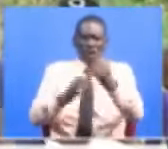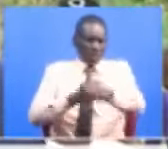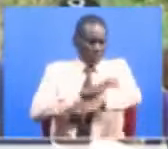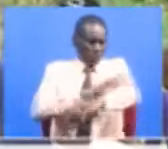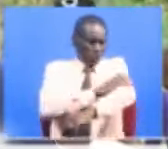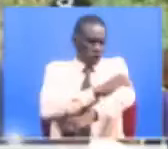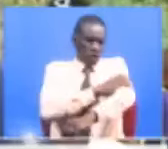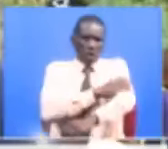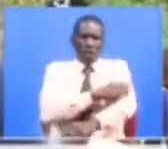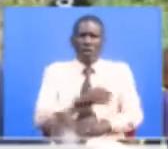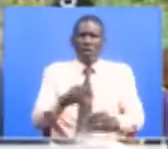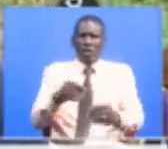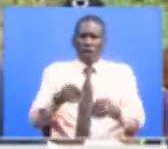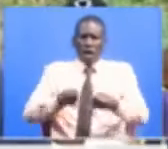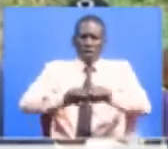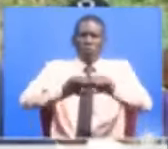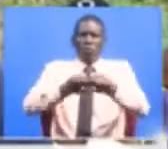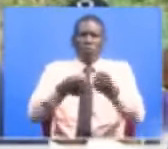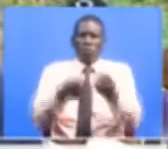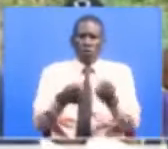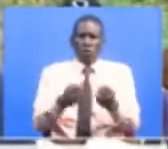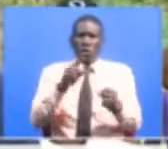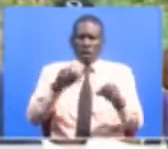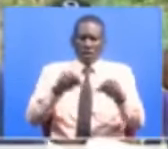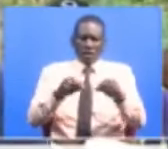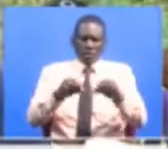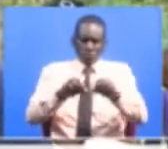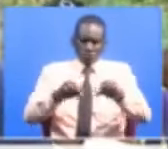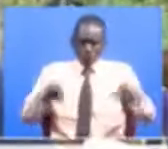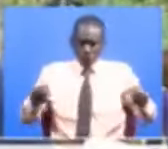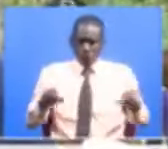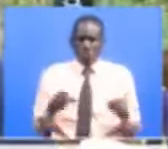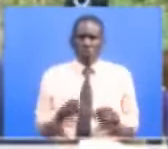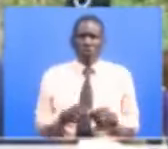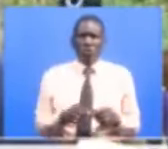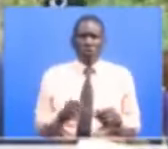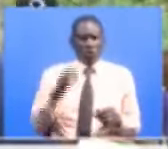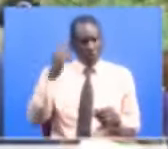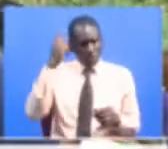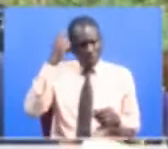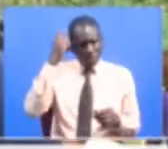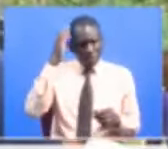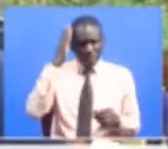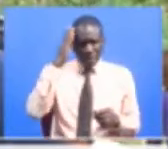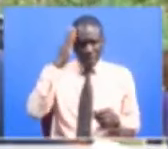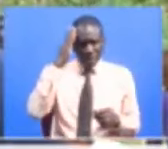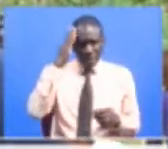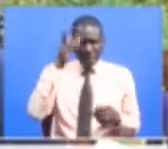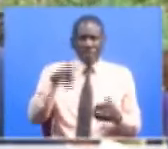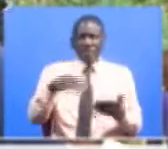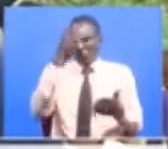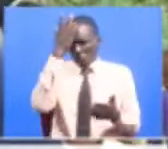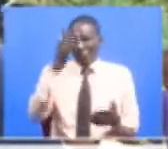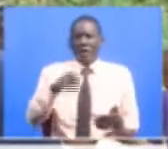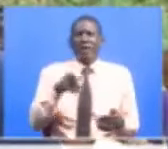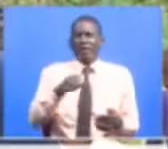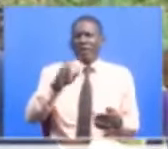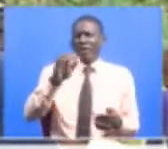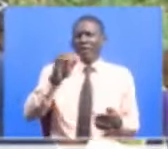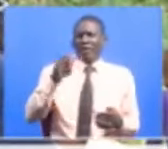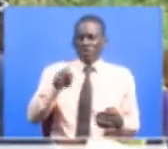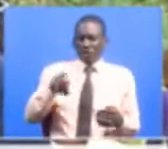ilipanda sana, na hata ikapasua mfupa moja, mshipa moja wa kichwa, ndio ilisababisha kifo